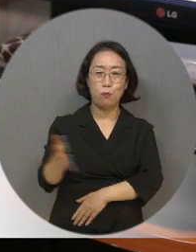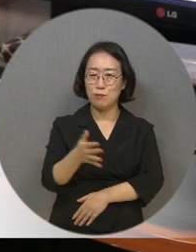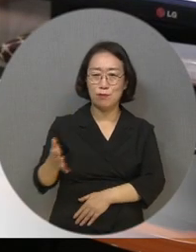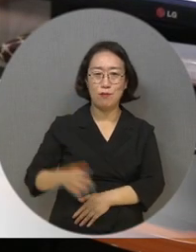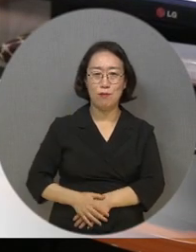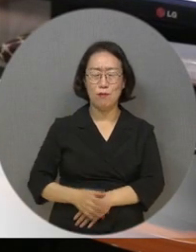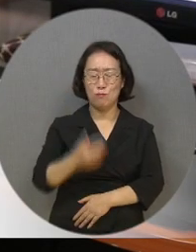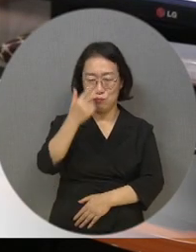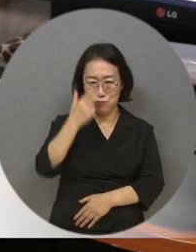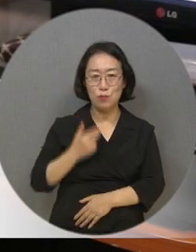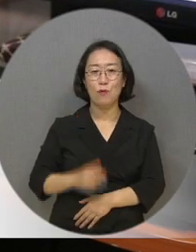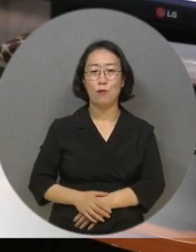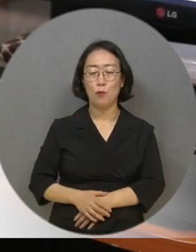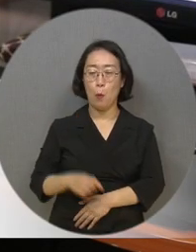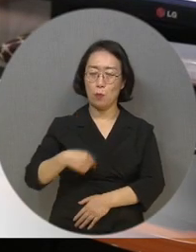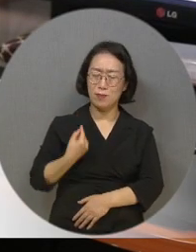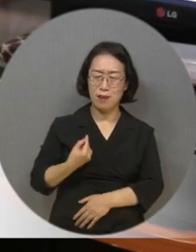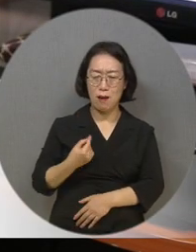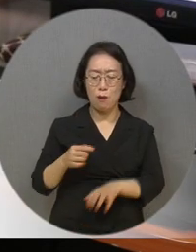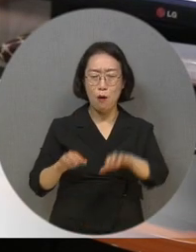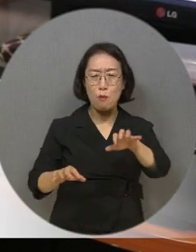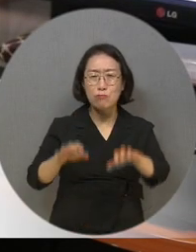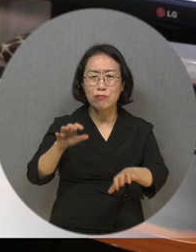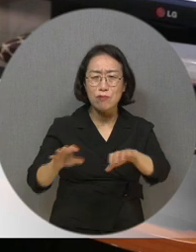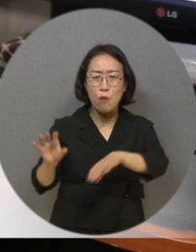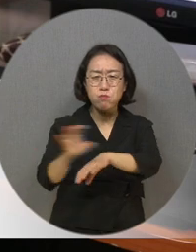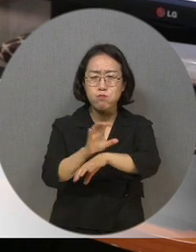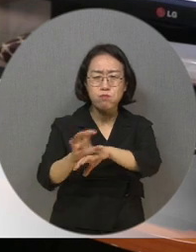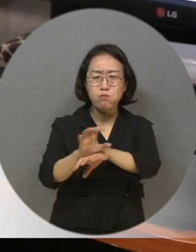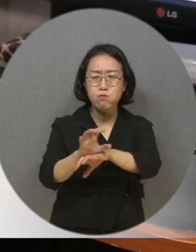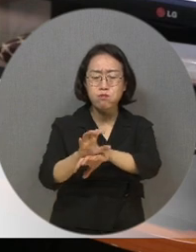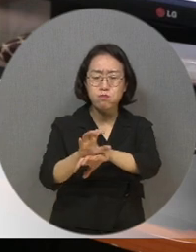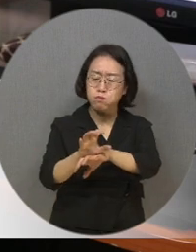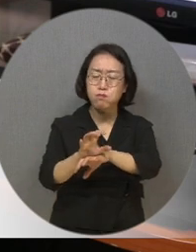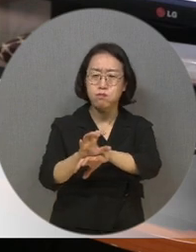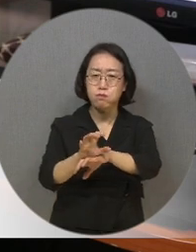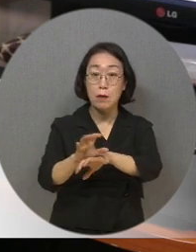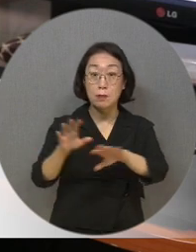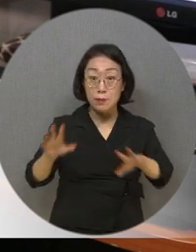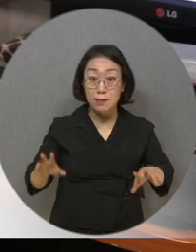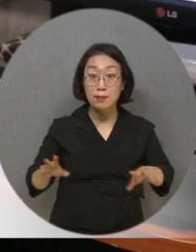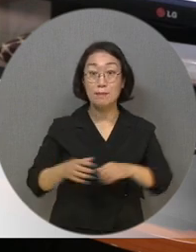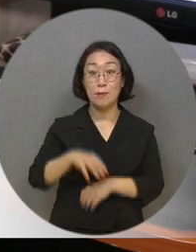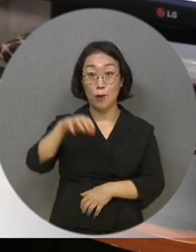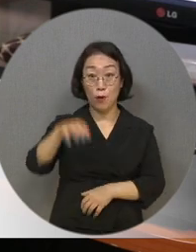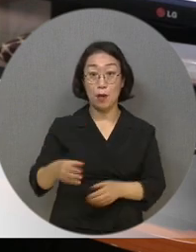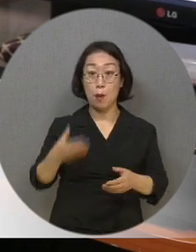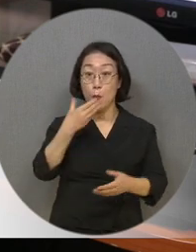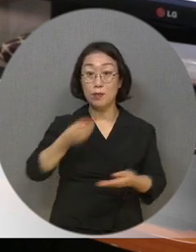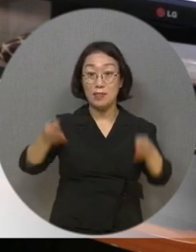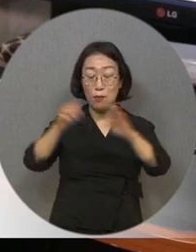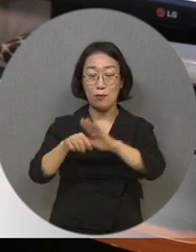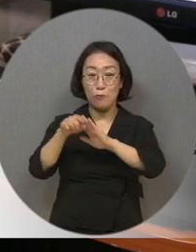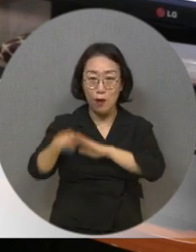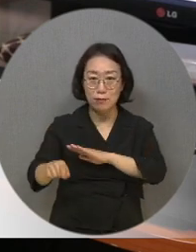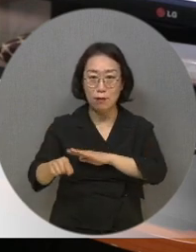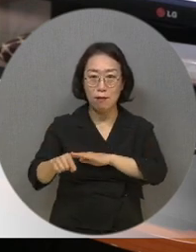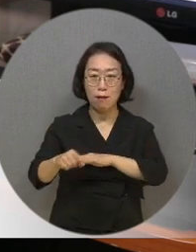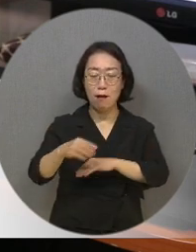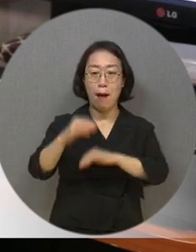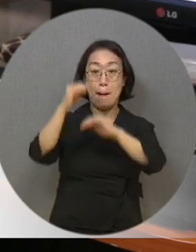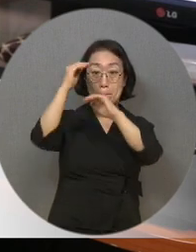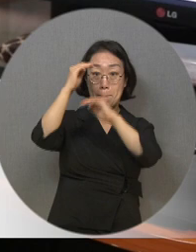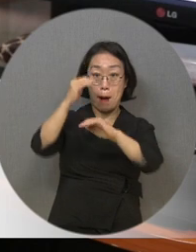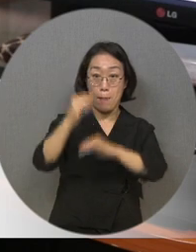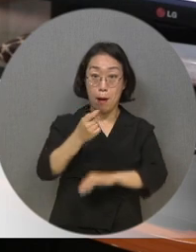그냥 무작정 혼자서 독학으로 컴퓨터를 하다가 복지관에 와서 체계적으로